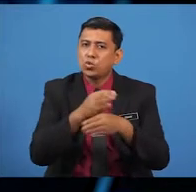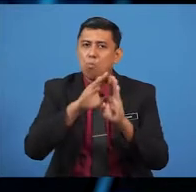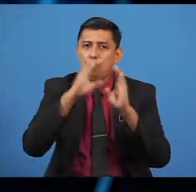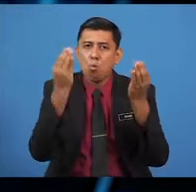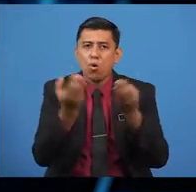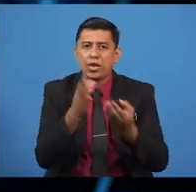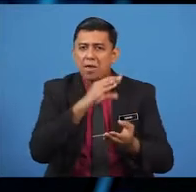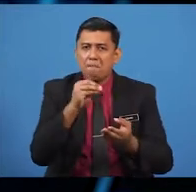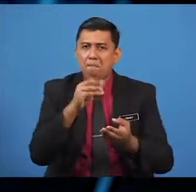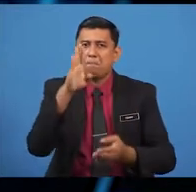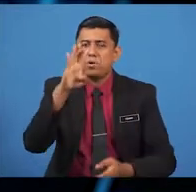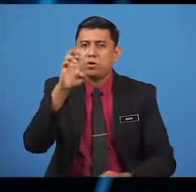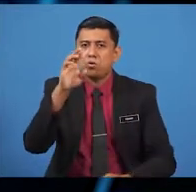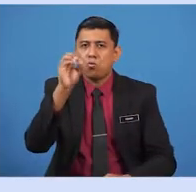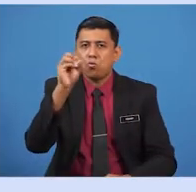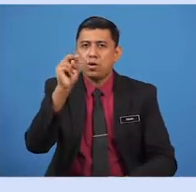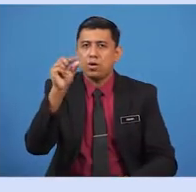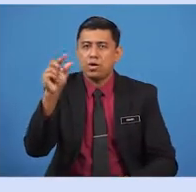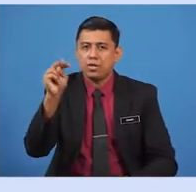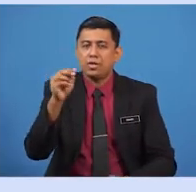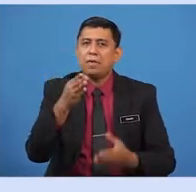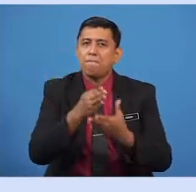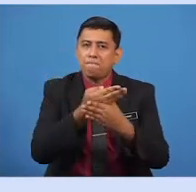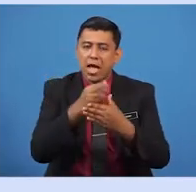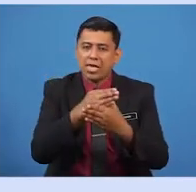dan berongga di bahagian tengahnya.